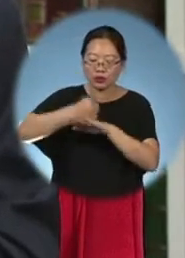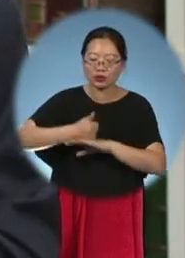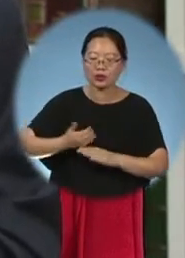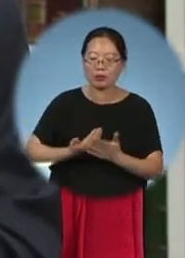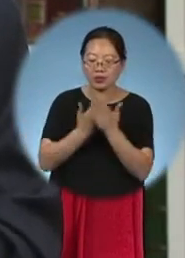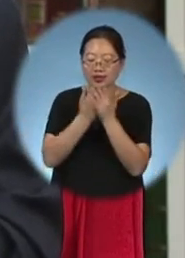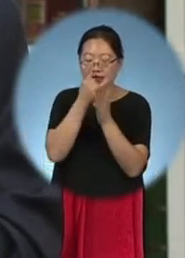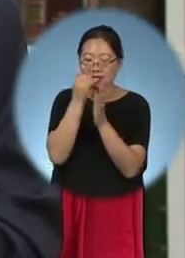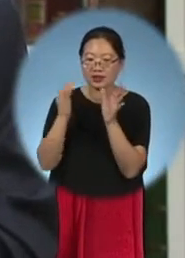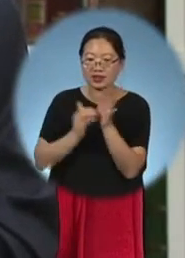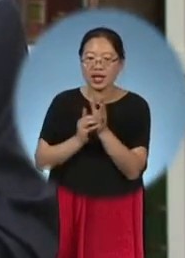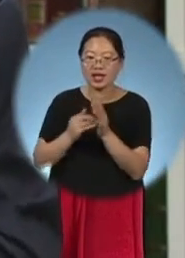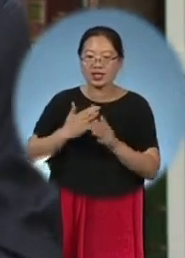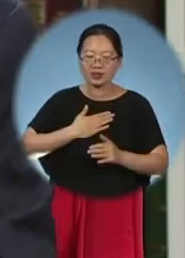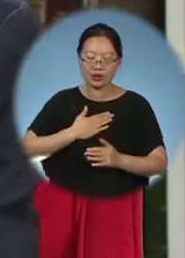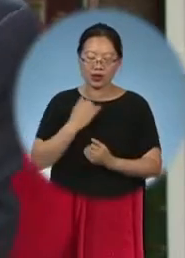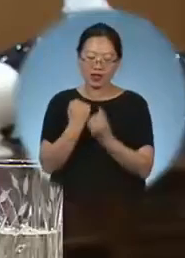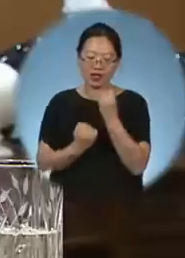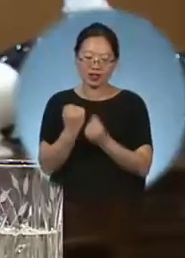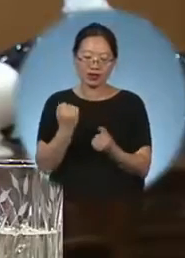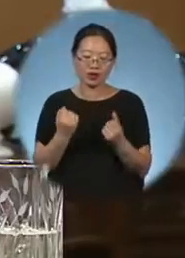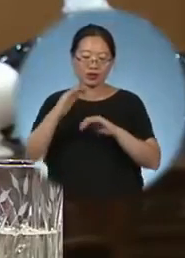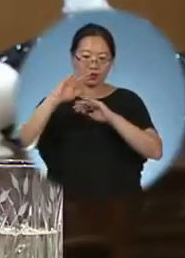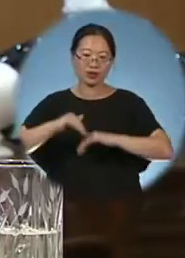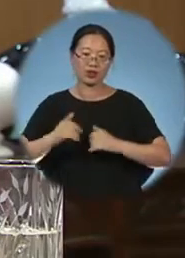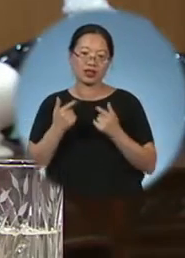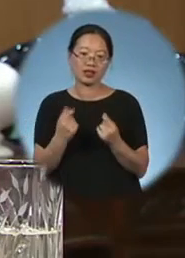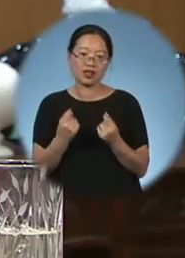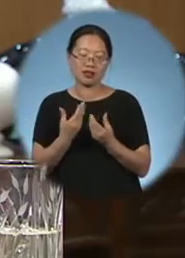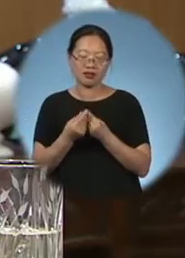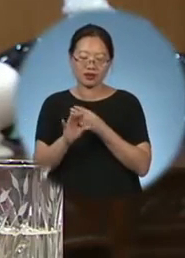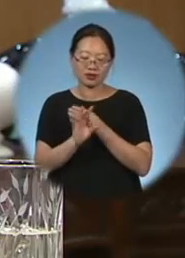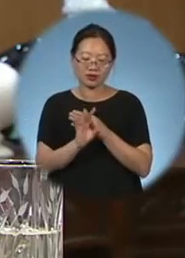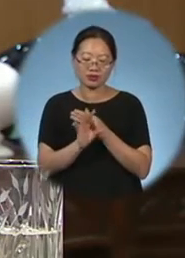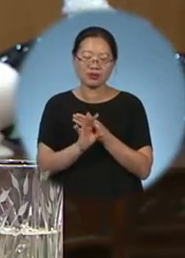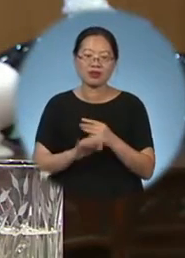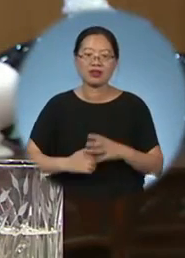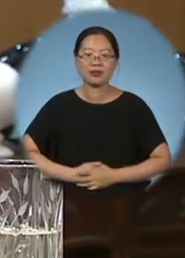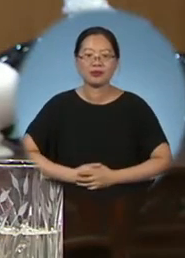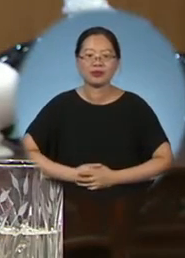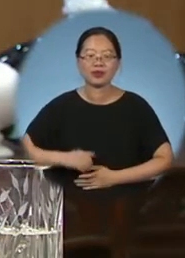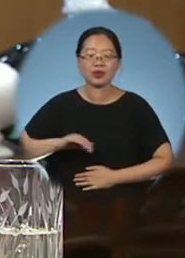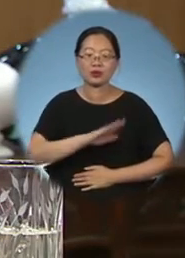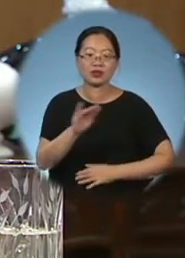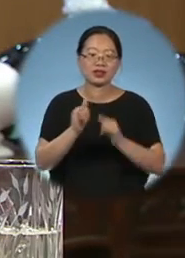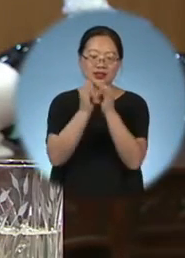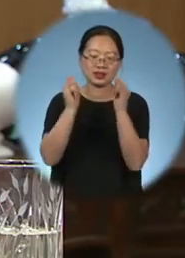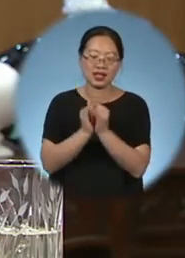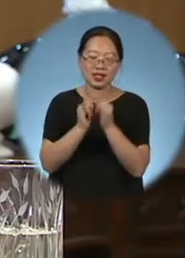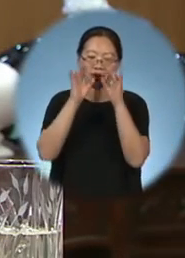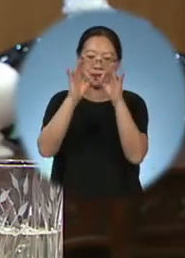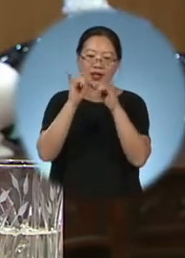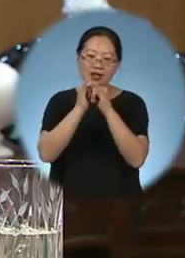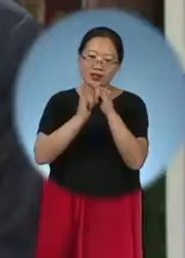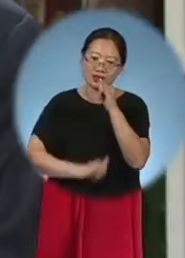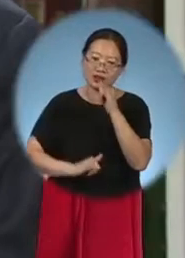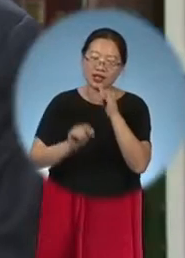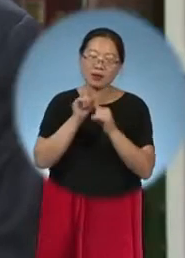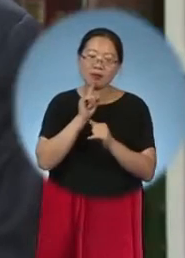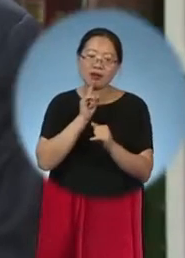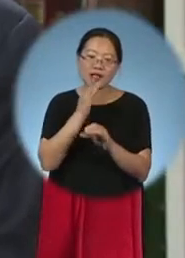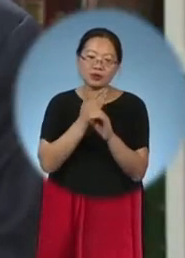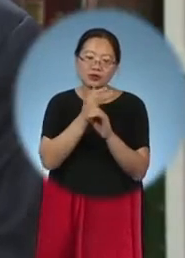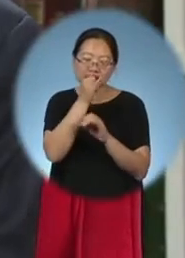예, 했다. 예. 이것이 이제 제 해석입니다. 그렇군요. 그 이제 예를 들면 우리 사회에서 역사를